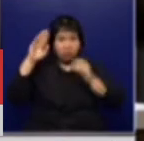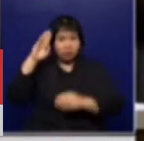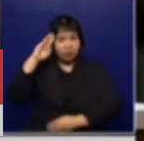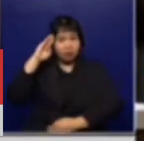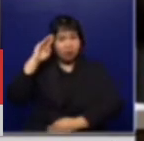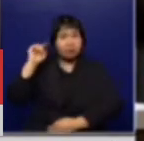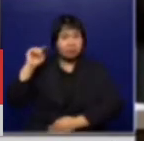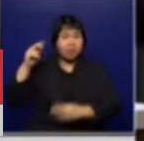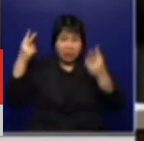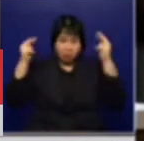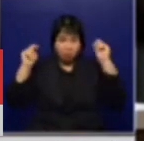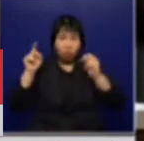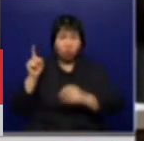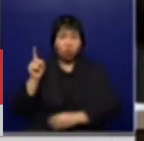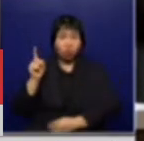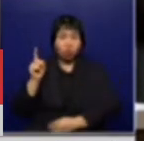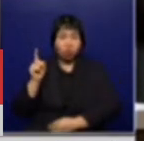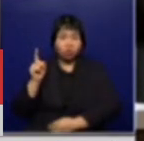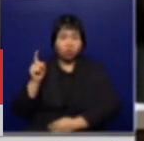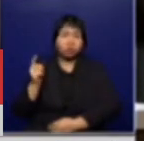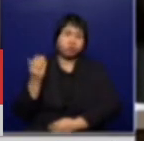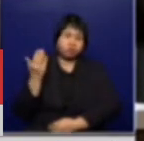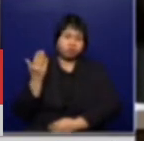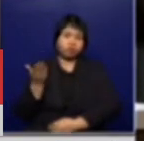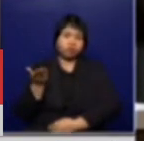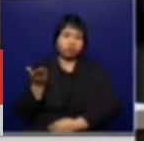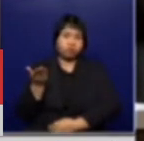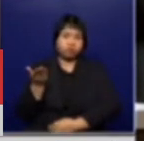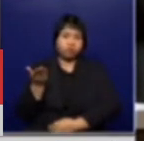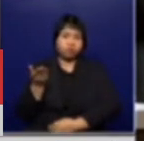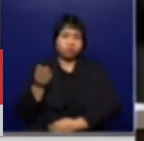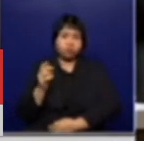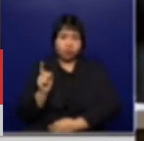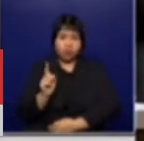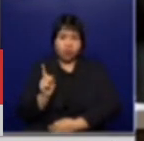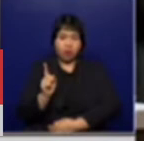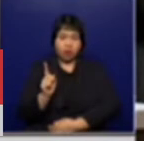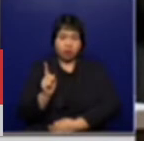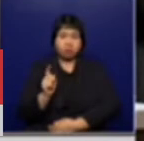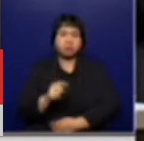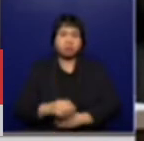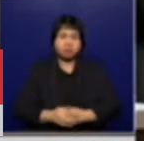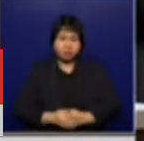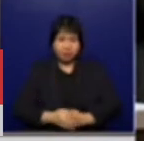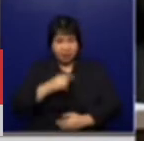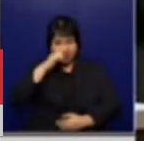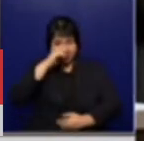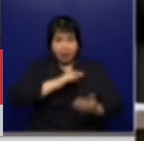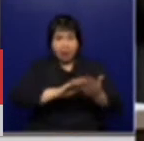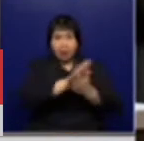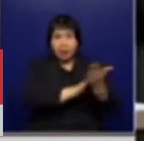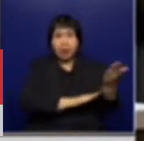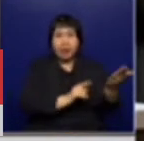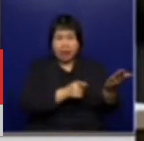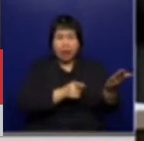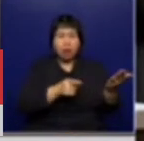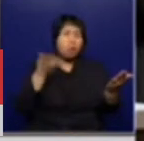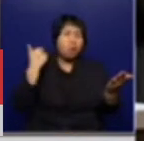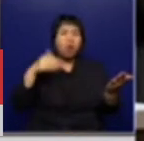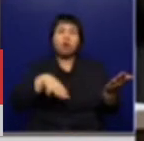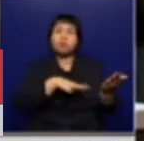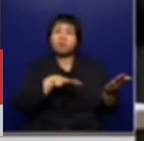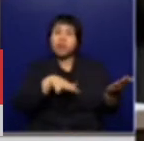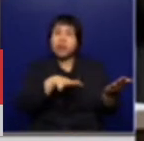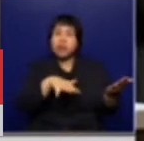อชาท่านคือบุคคลที่สามารถทำให้ประเทศไทยที่เคยอยู่ในภาวะปกติต้องต